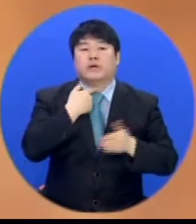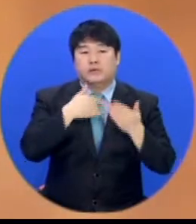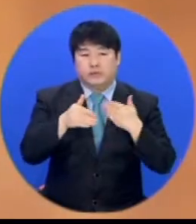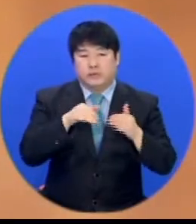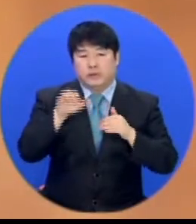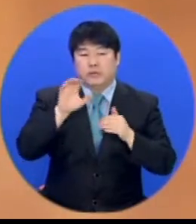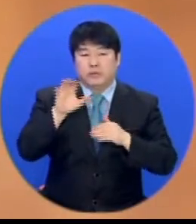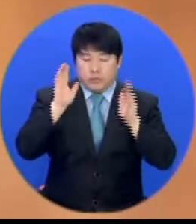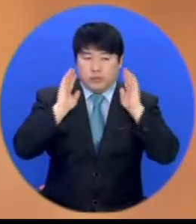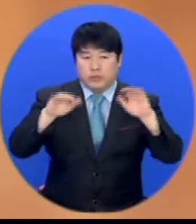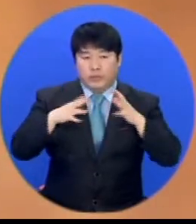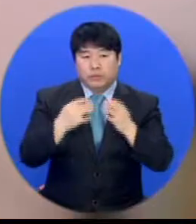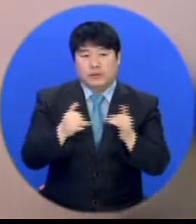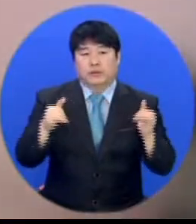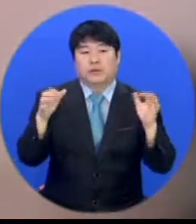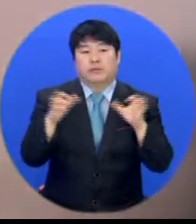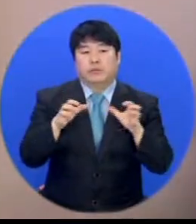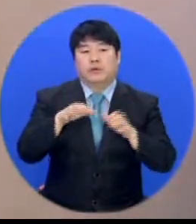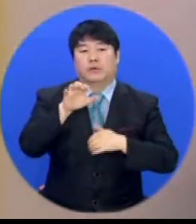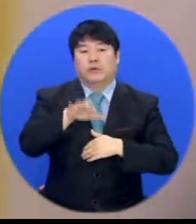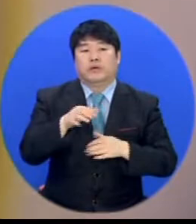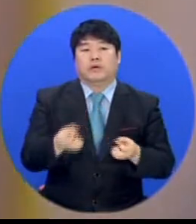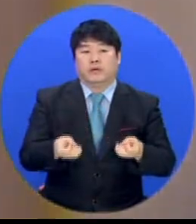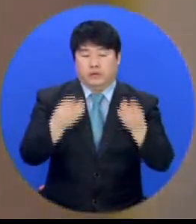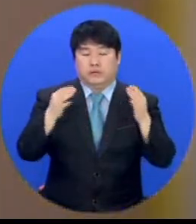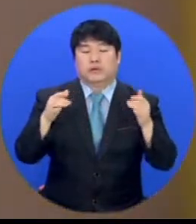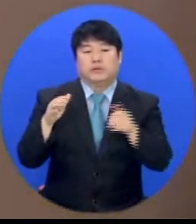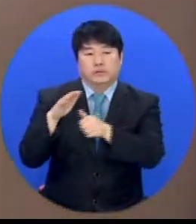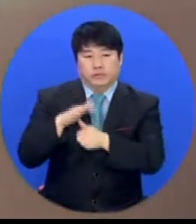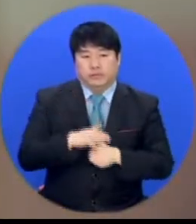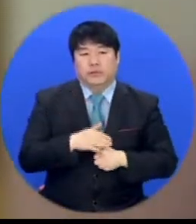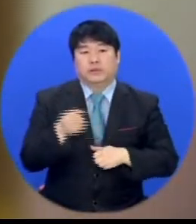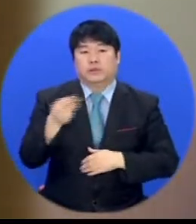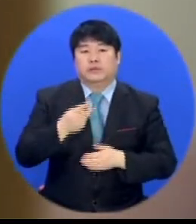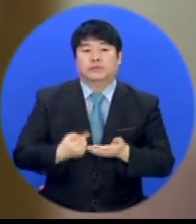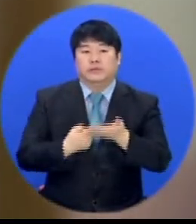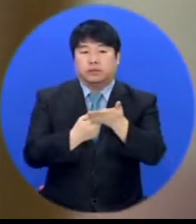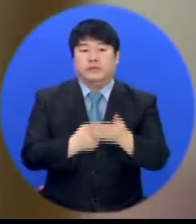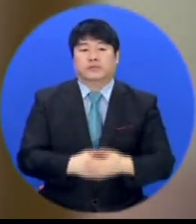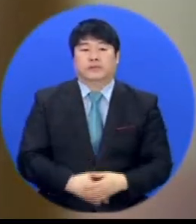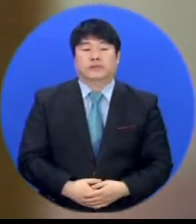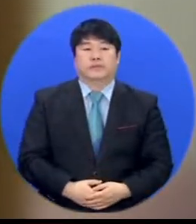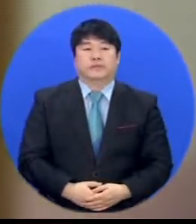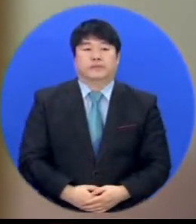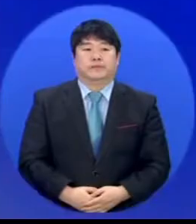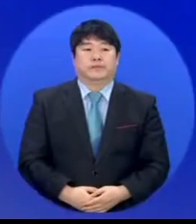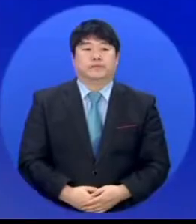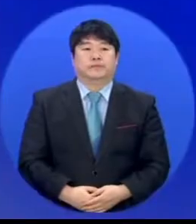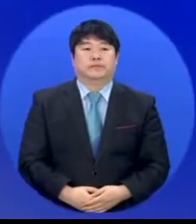등 다중이 모이는 집합 행사를 자제하도록 다시 요청했습니다.